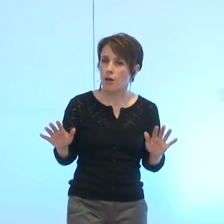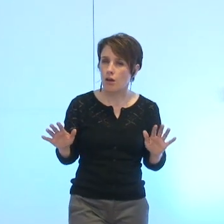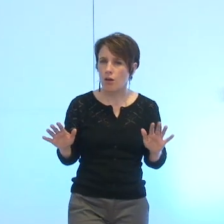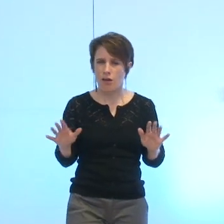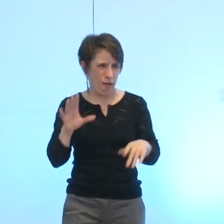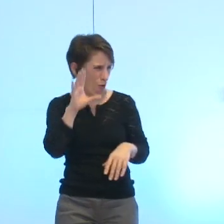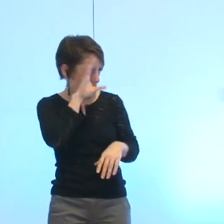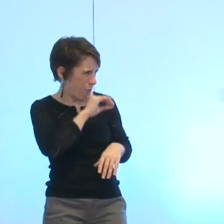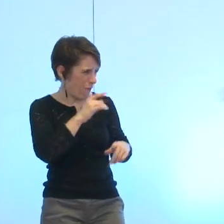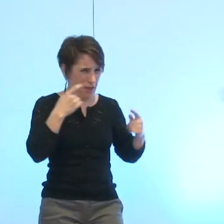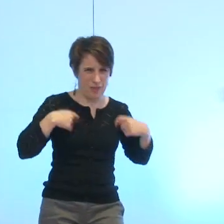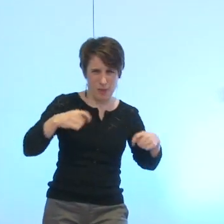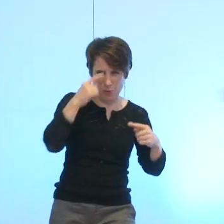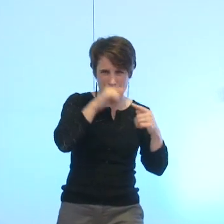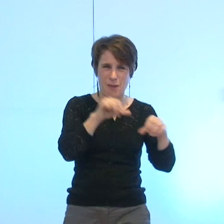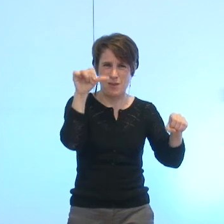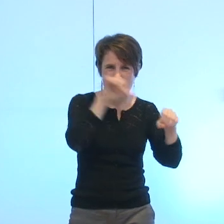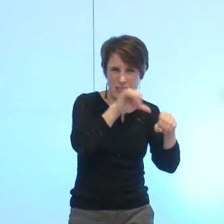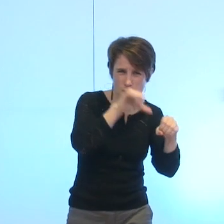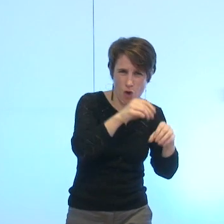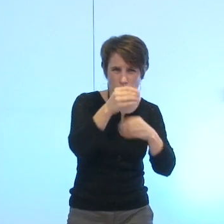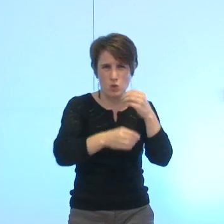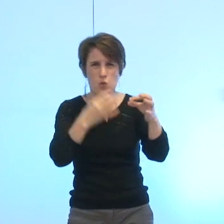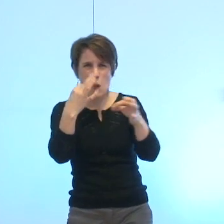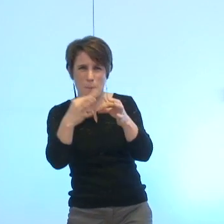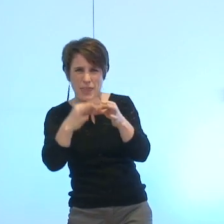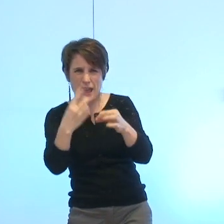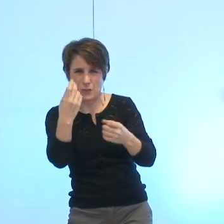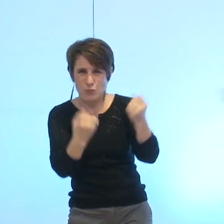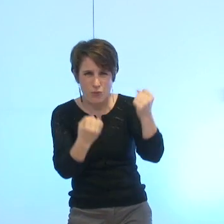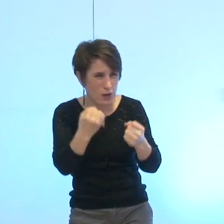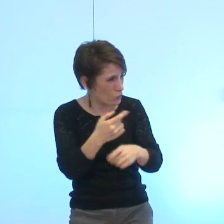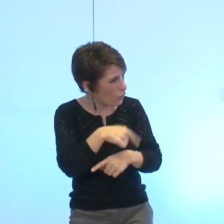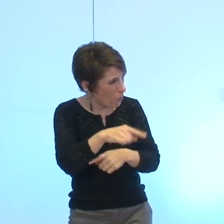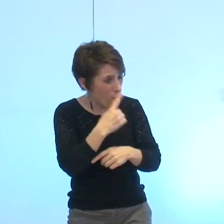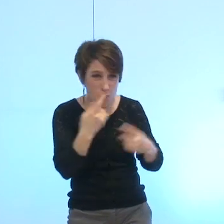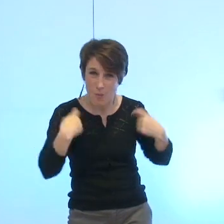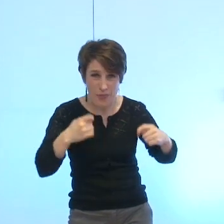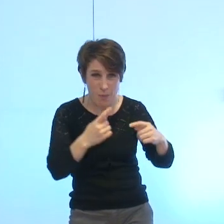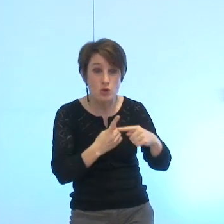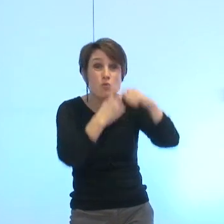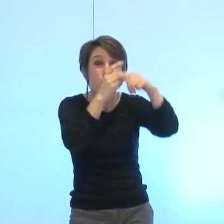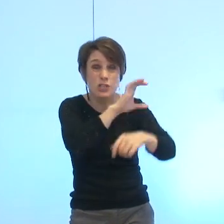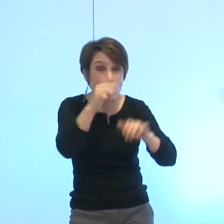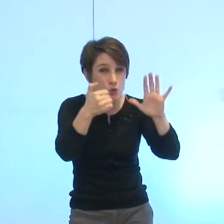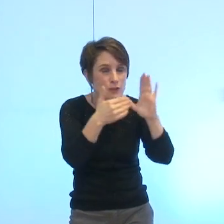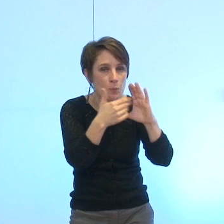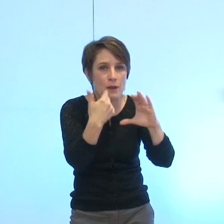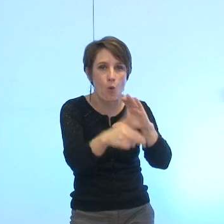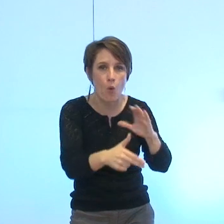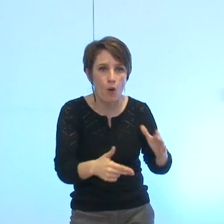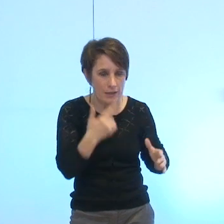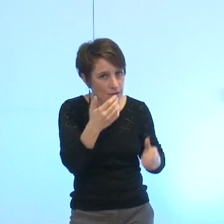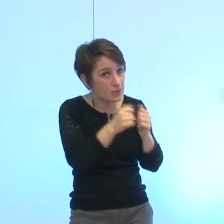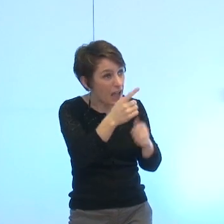carburant ou les les pièces détachées pour 160000 € la seule chose qu'on sait c'est que avec vous il y a moins de